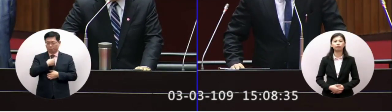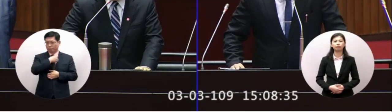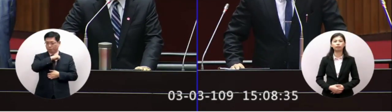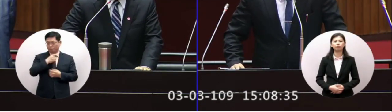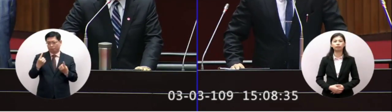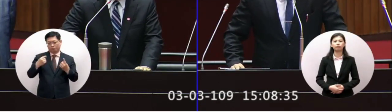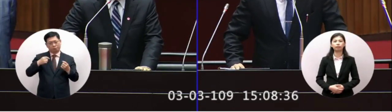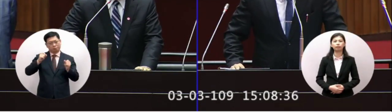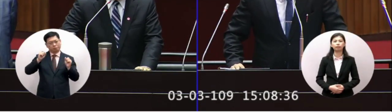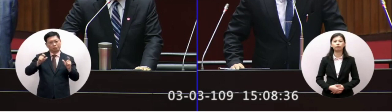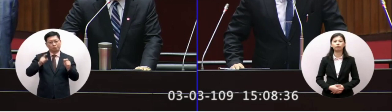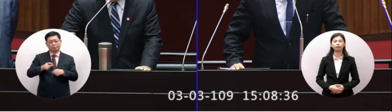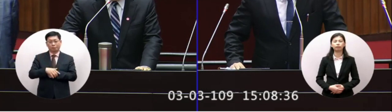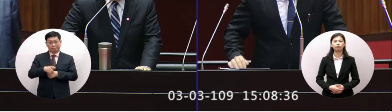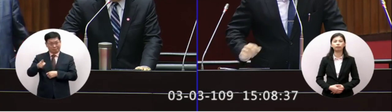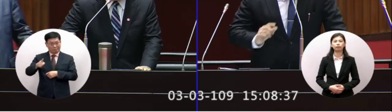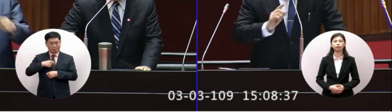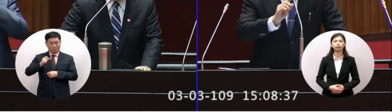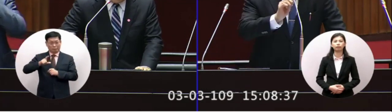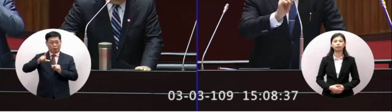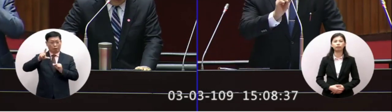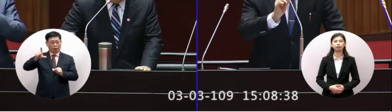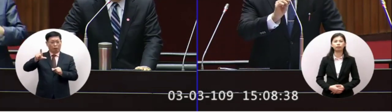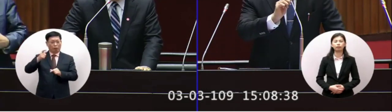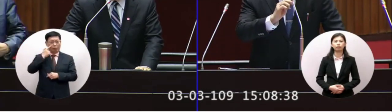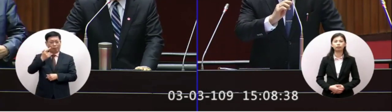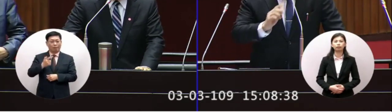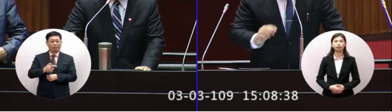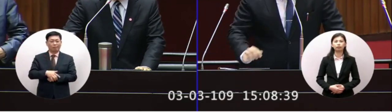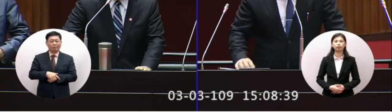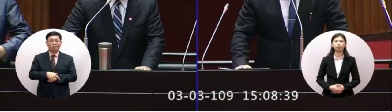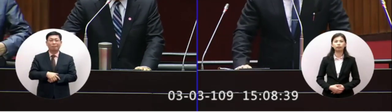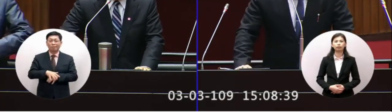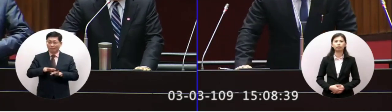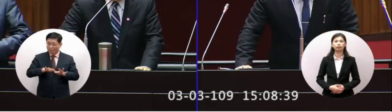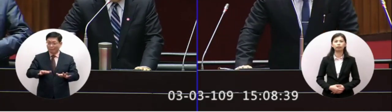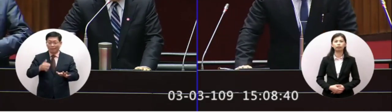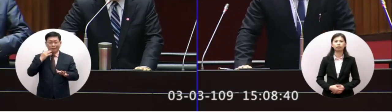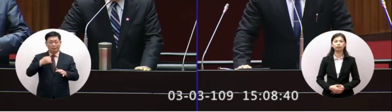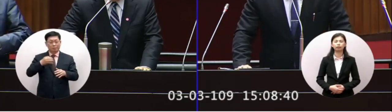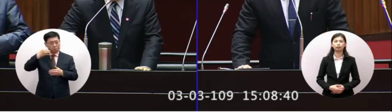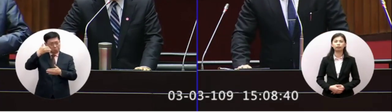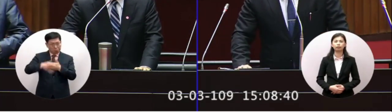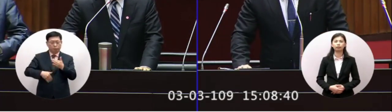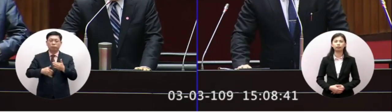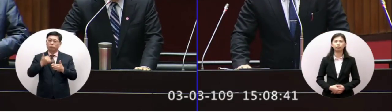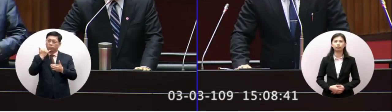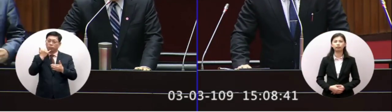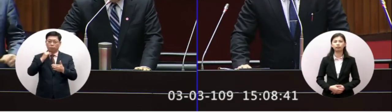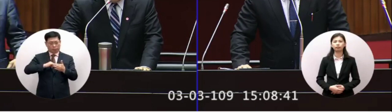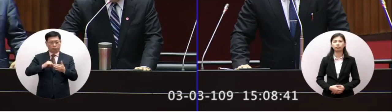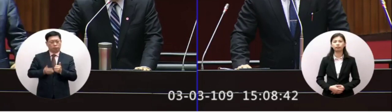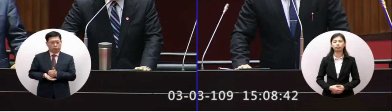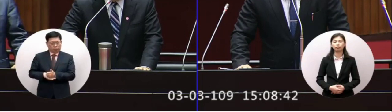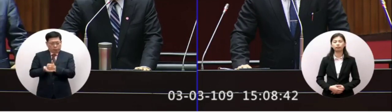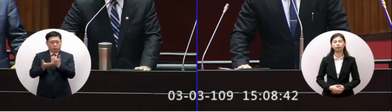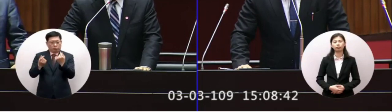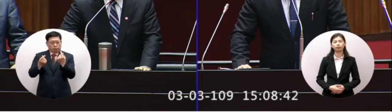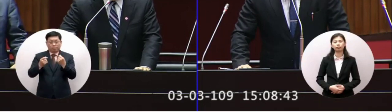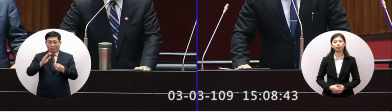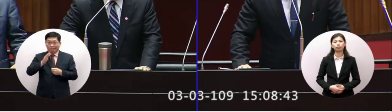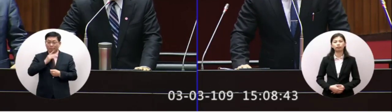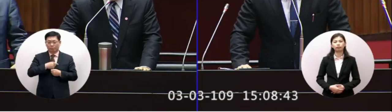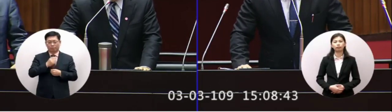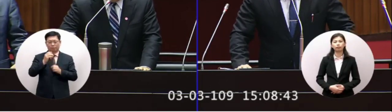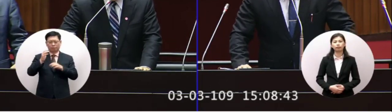台湾是完全不同，他那个待遇非常非常高，所以这个时候他有减薪等等也令人敬佩。不